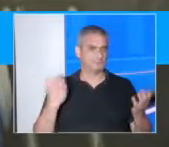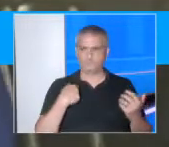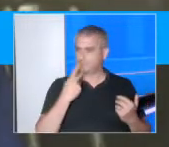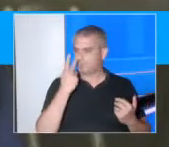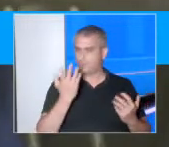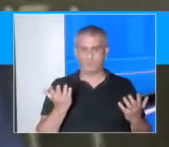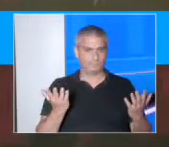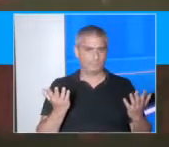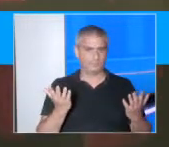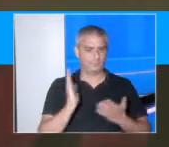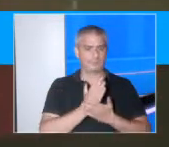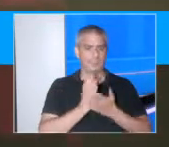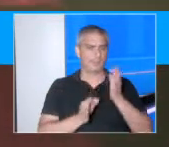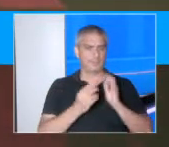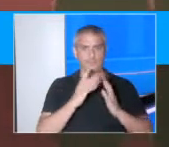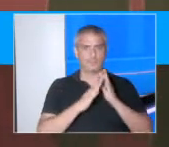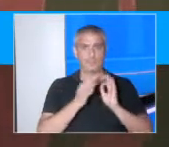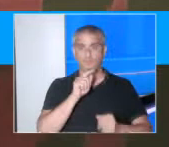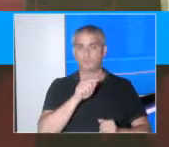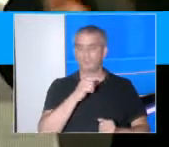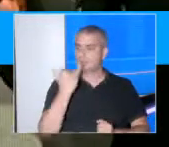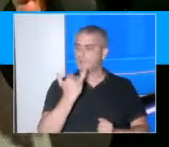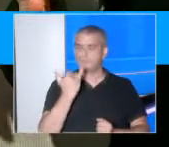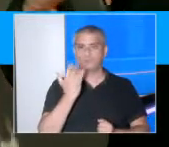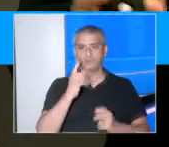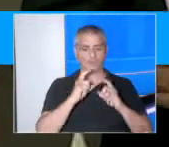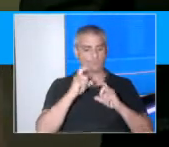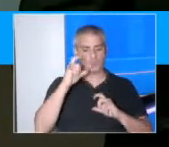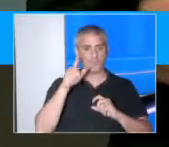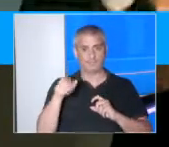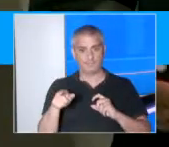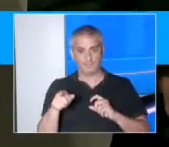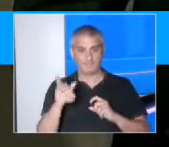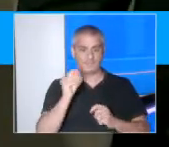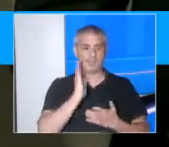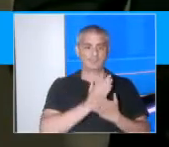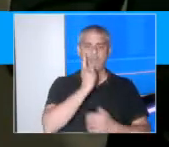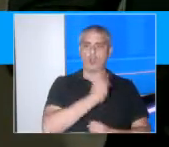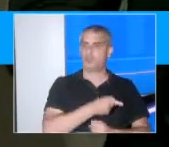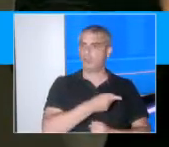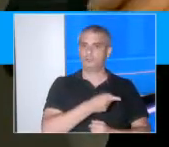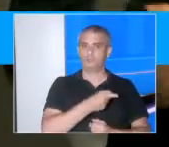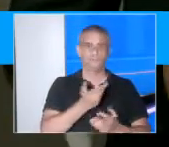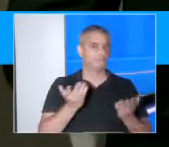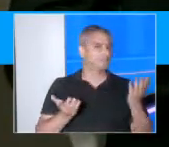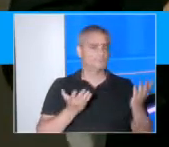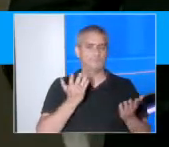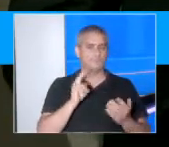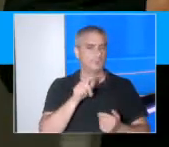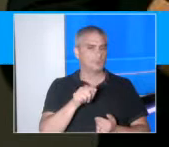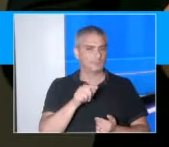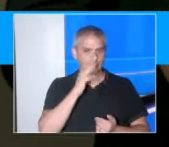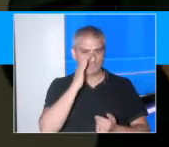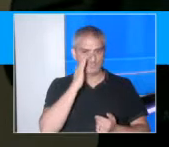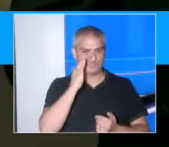רואים בעצם כאן את הכרעת הדין במשפט הזה, אבל תמיד יש את הפער בין זה לבין גזר הדין. בעניין הזה,